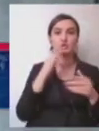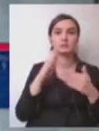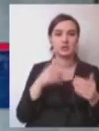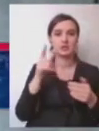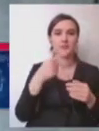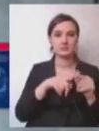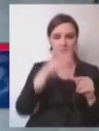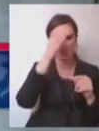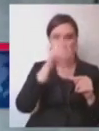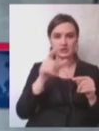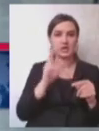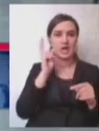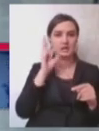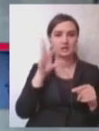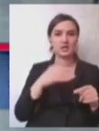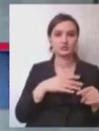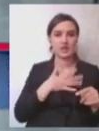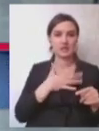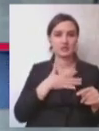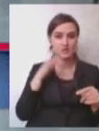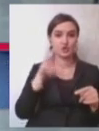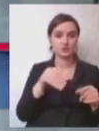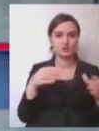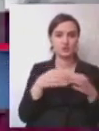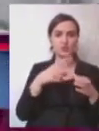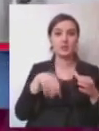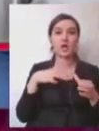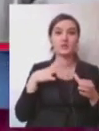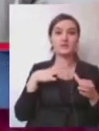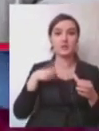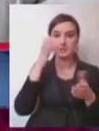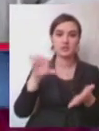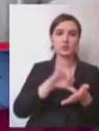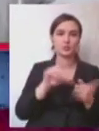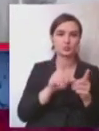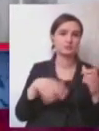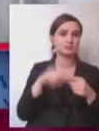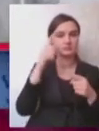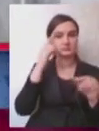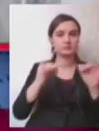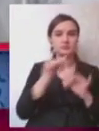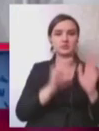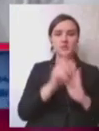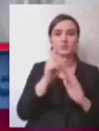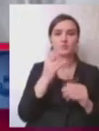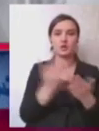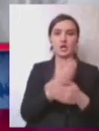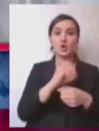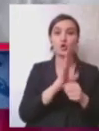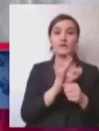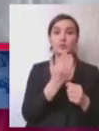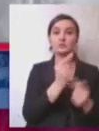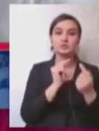მეცნიერების ჯგუფმა და ქართველმა მეცნიერმა დაიწყეს ახალი კორონავირუსის საწინააღმდეგო ვაქცინაზე მუშაობა და ეს ვაქცინა